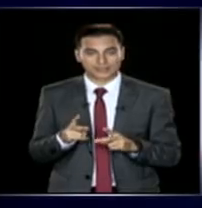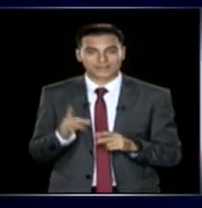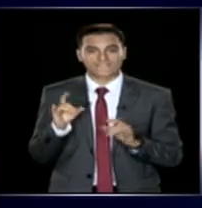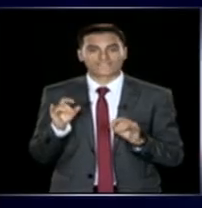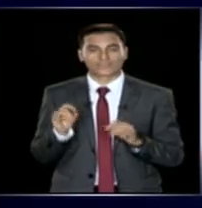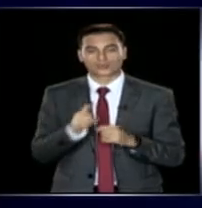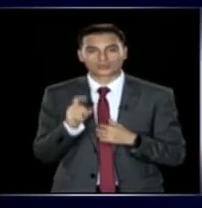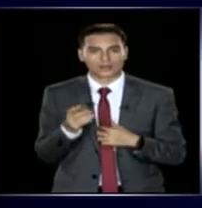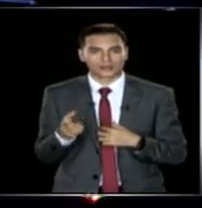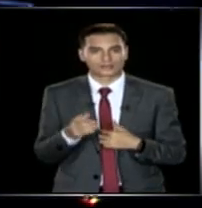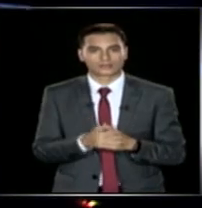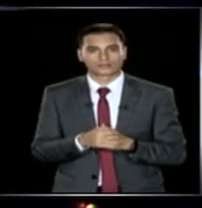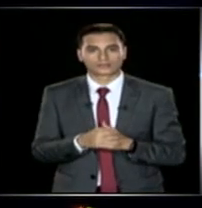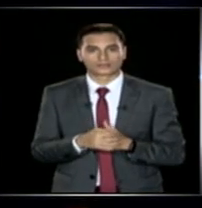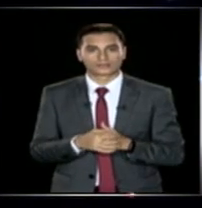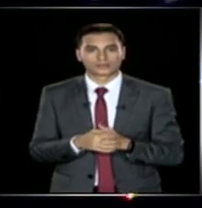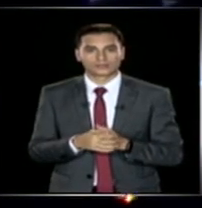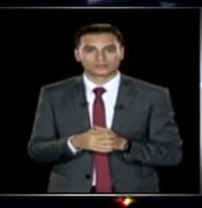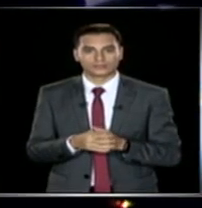50-50. والسؤال هو،